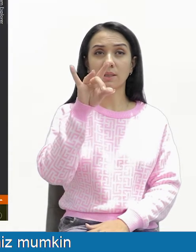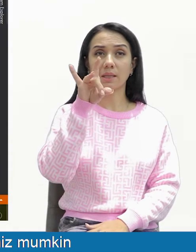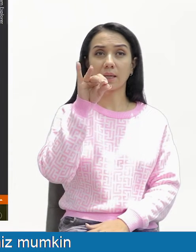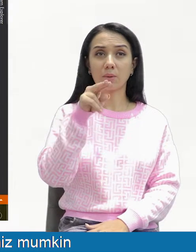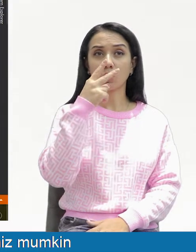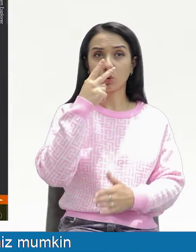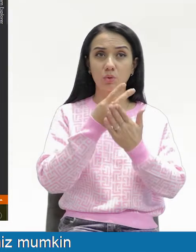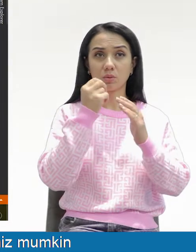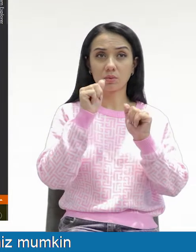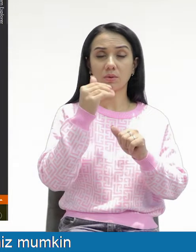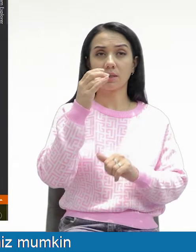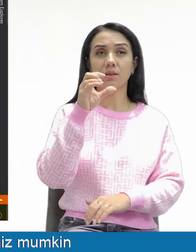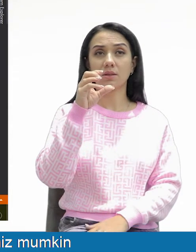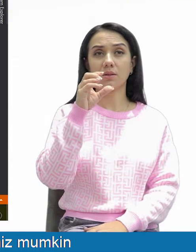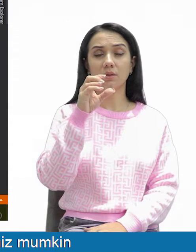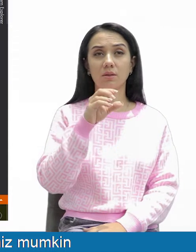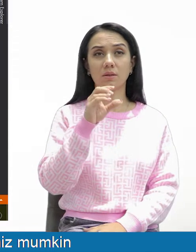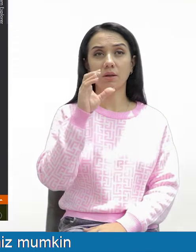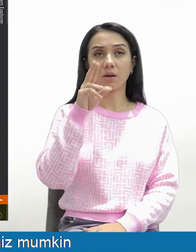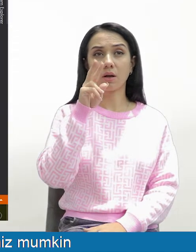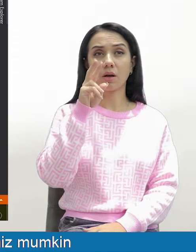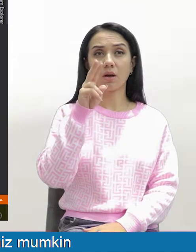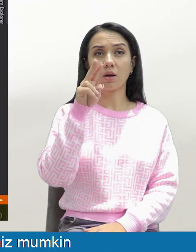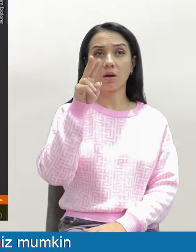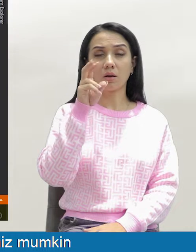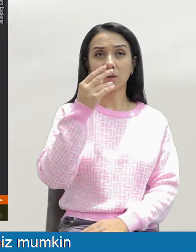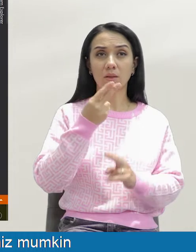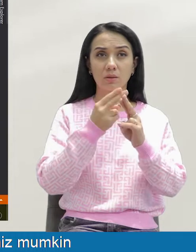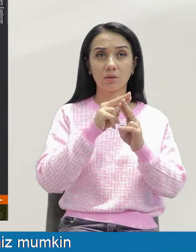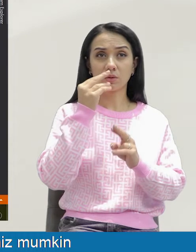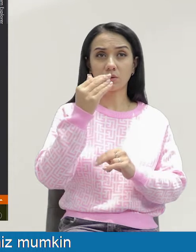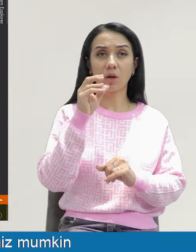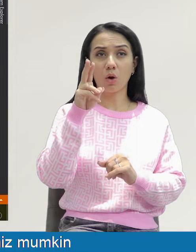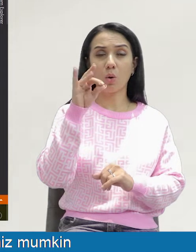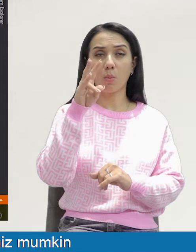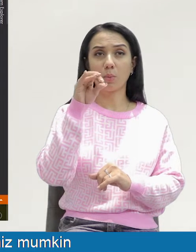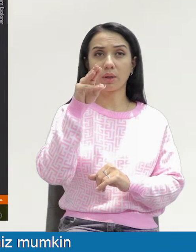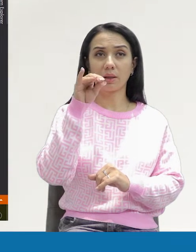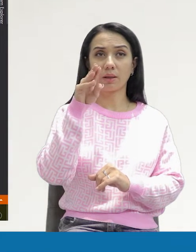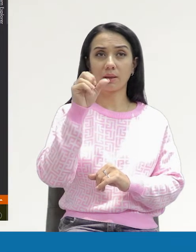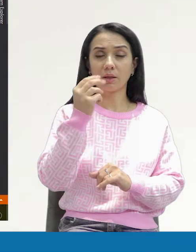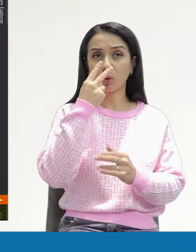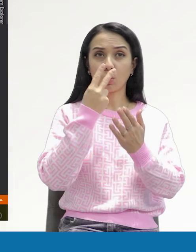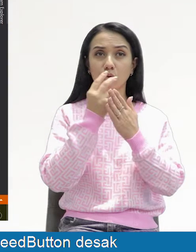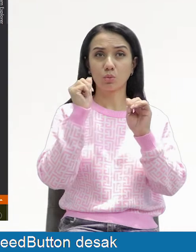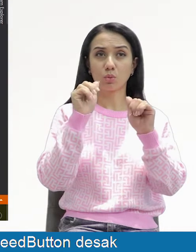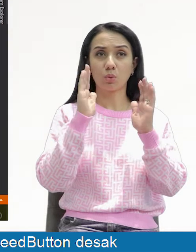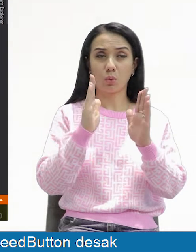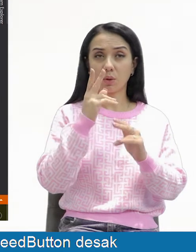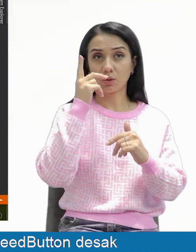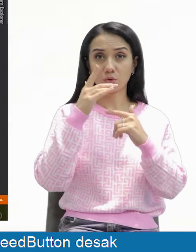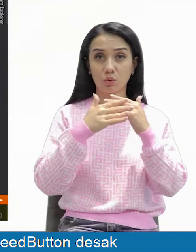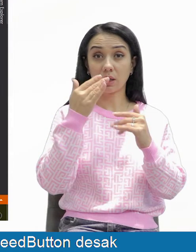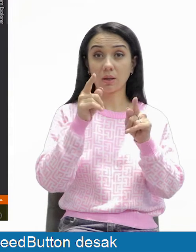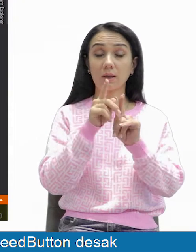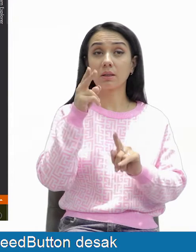mumkin status strip kontrolidagi ushbu komponentida ko'rishimiz mumkin bo'ladi tushunarliga